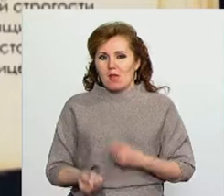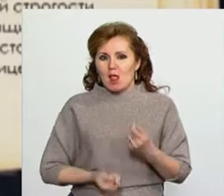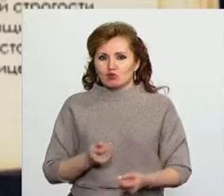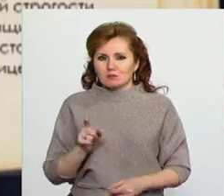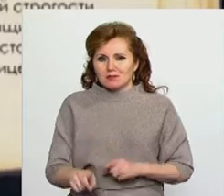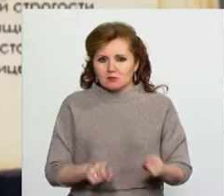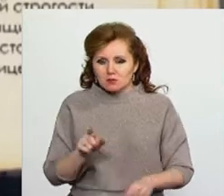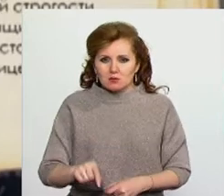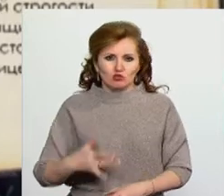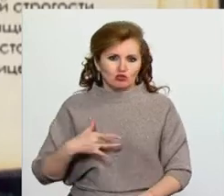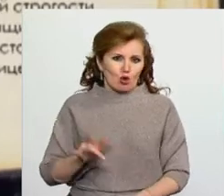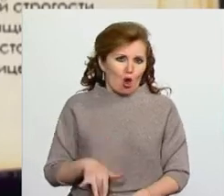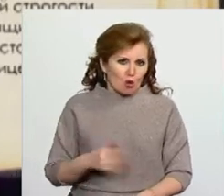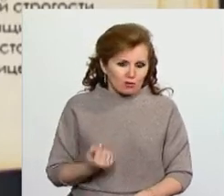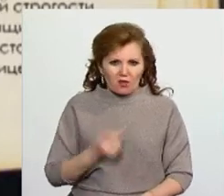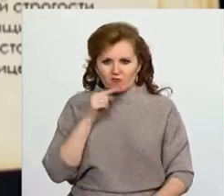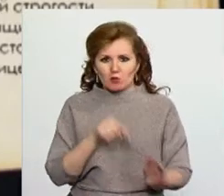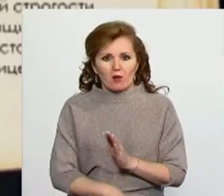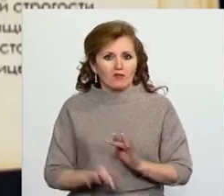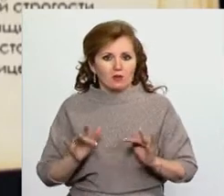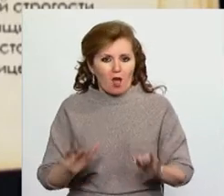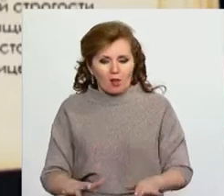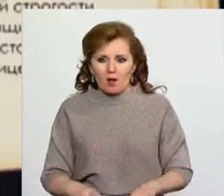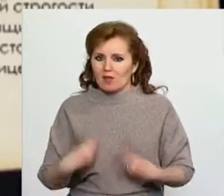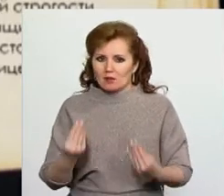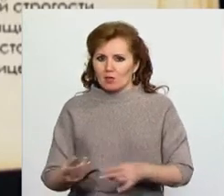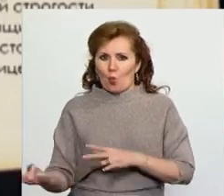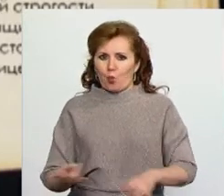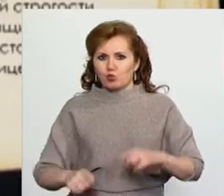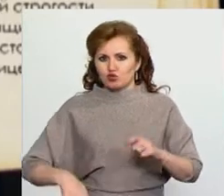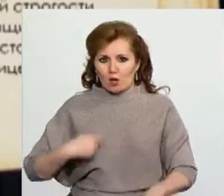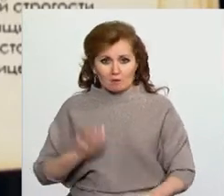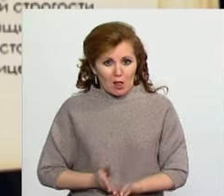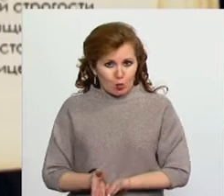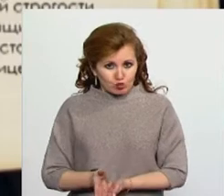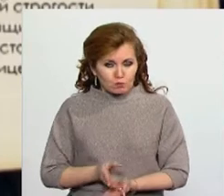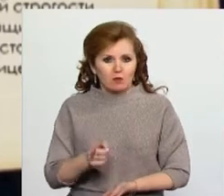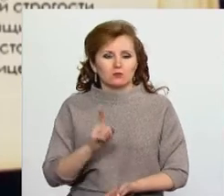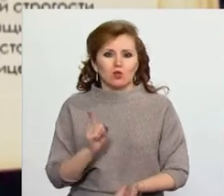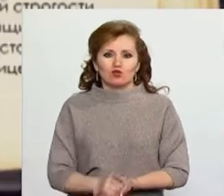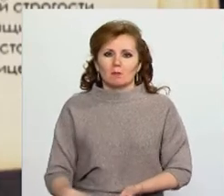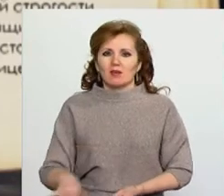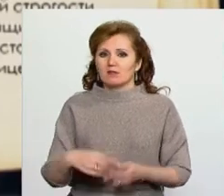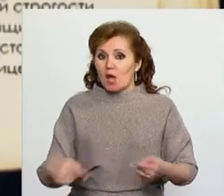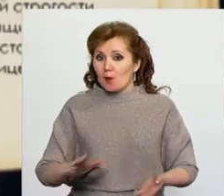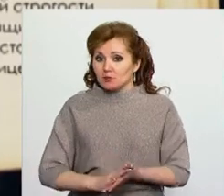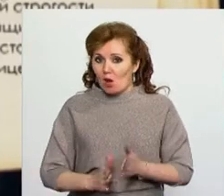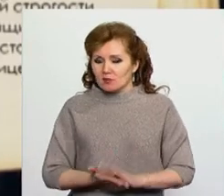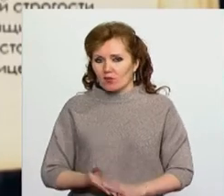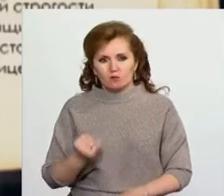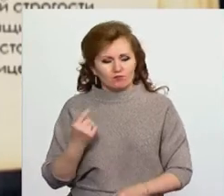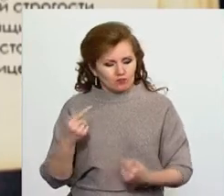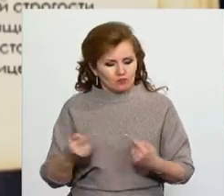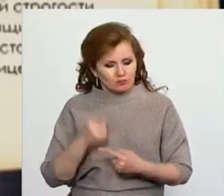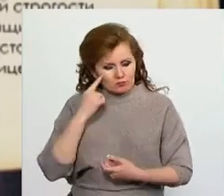излишней строгости и вмешательства в дела, не наносящие ущерба службе. Они должны при всяких обстоятельствах твердо помнить,